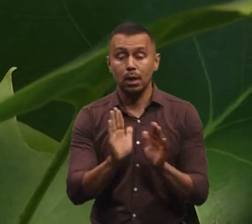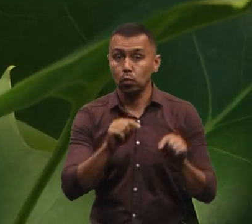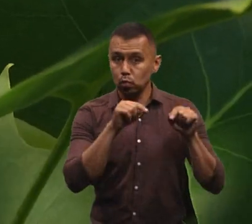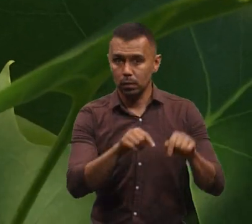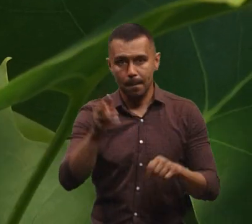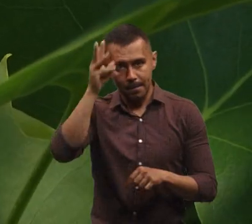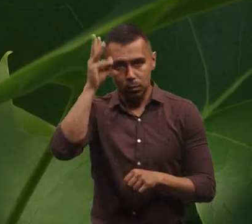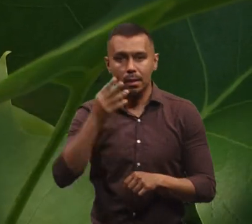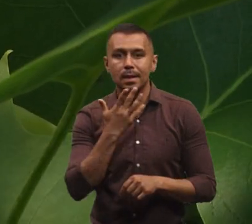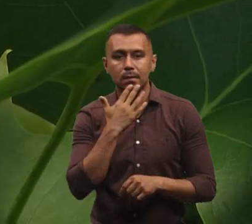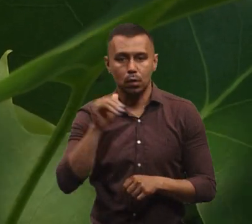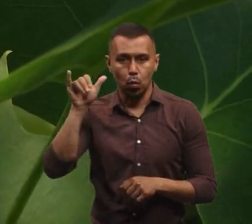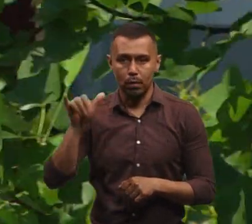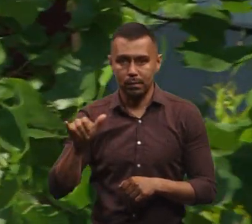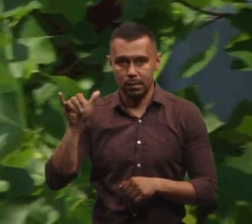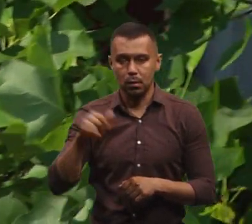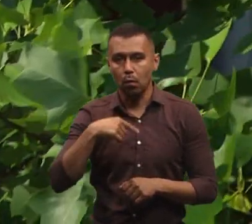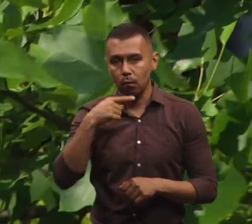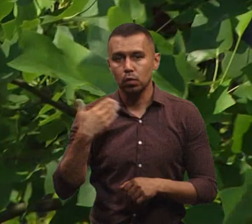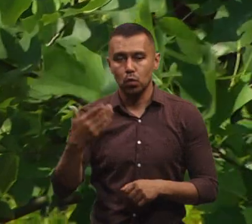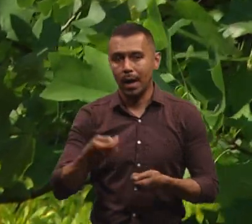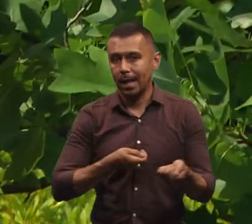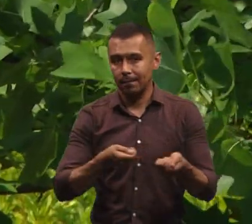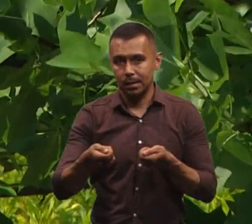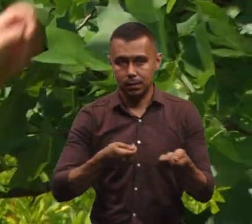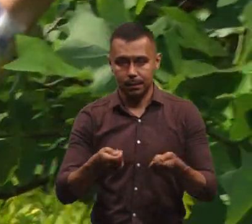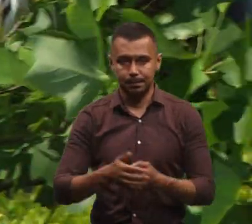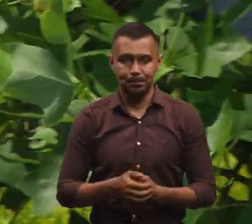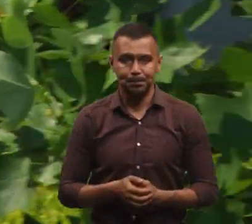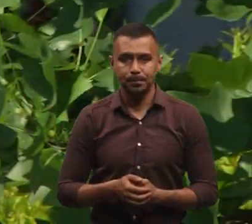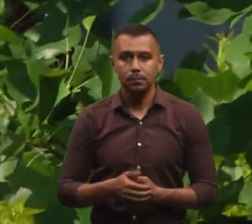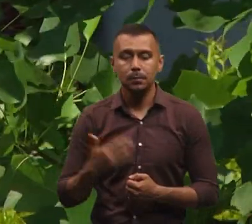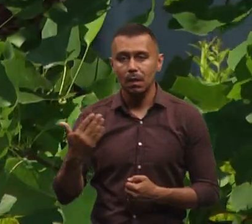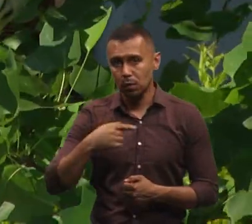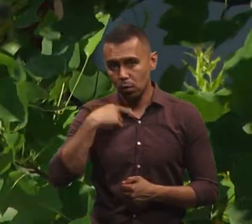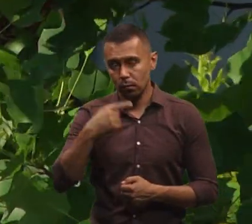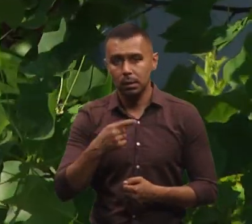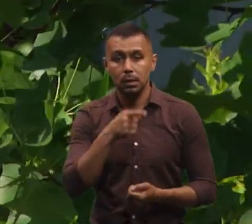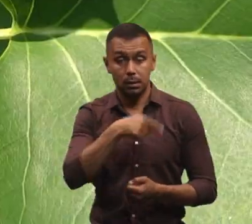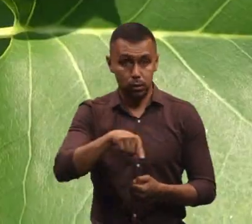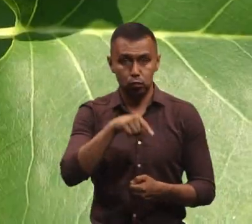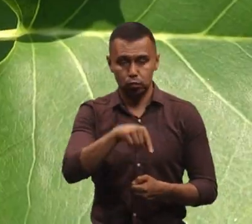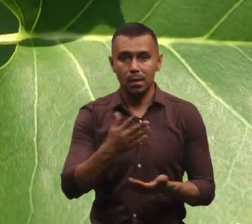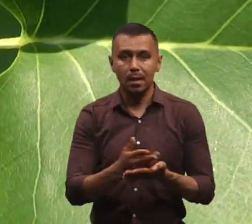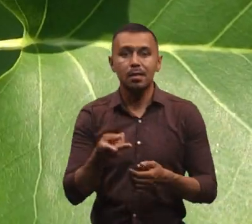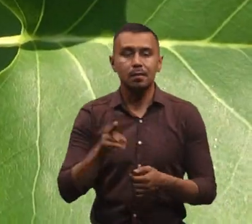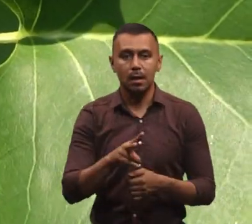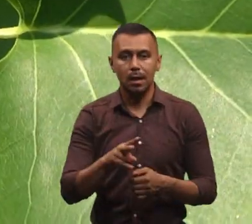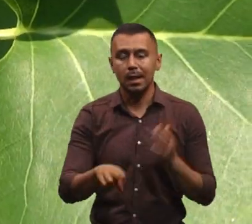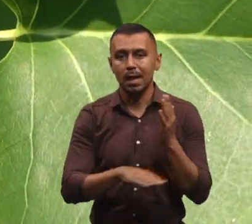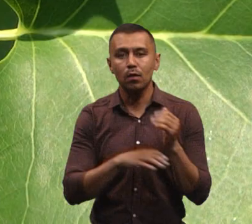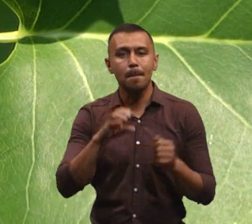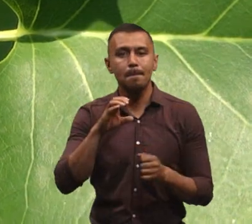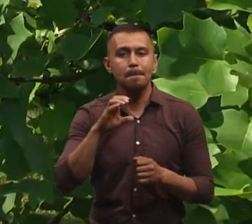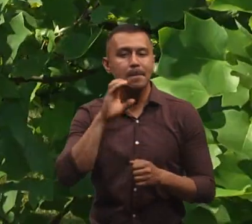саду Хмельницького національного університету, говорить його керівниця Людмила Казімірова. За її словами, їх тут два. Дерево північноамериканське